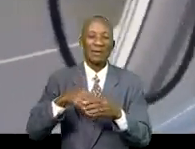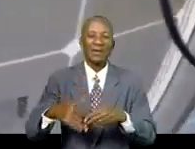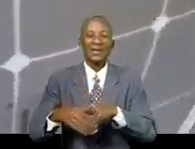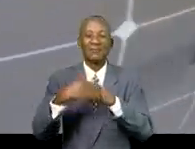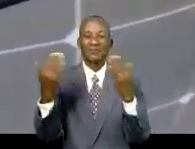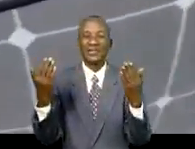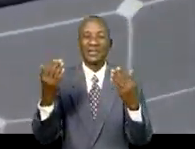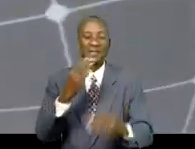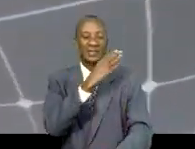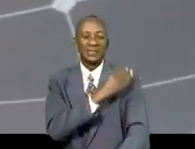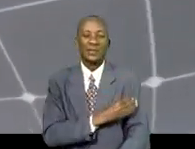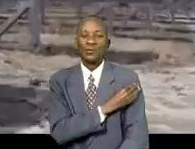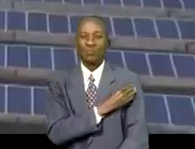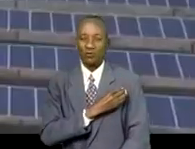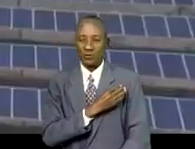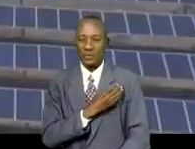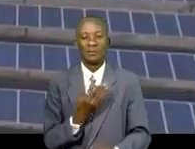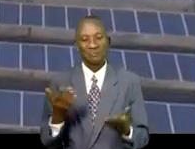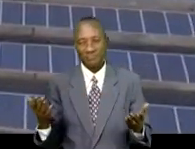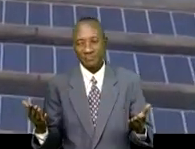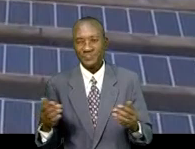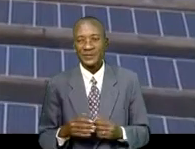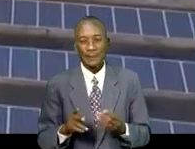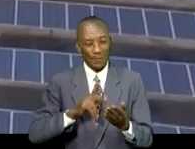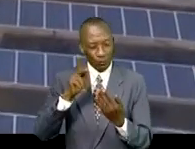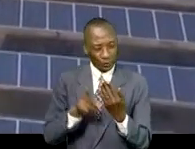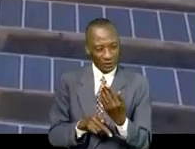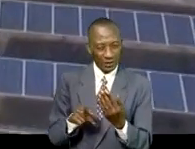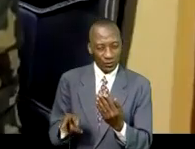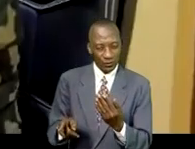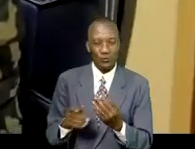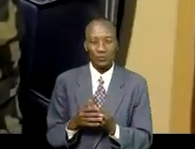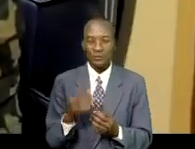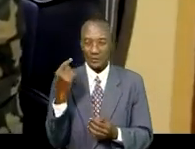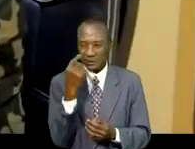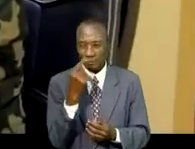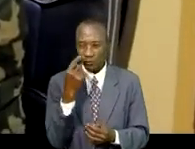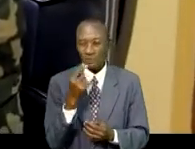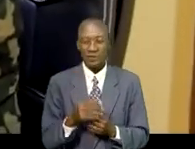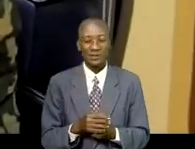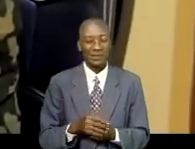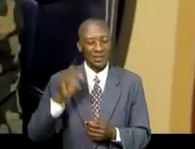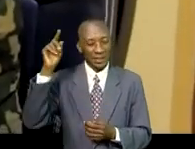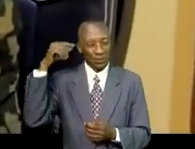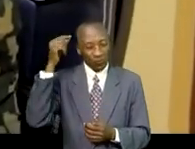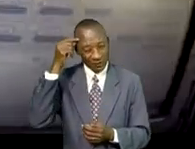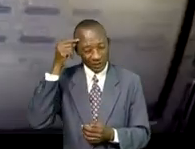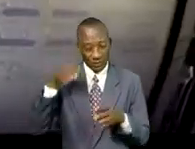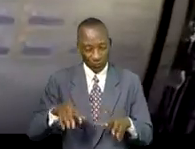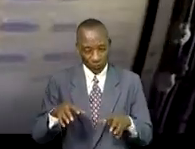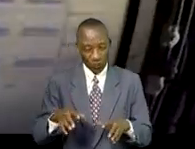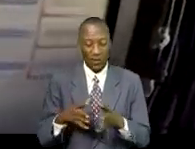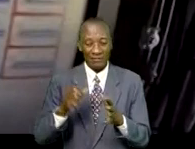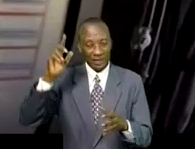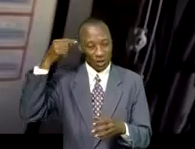sa distribution dans certains quartiers de la ville. Un projet qui atteste la détermination du gouverneur militaire à entreprendre des